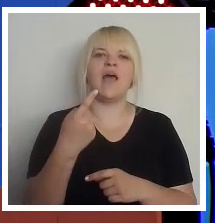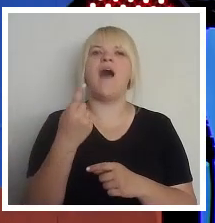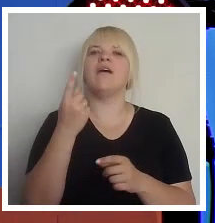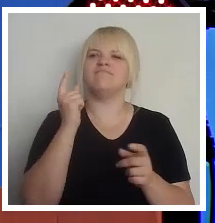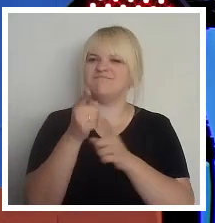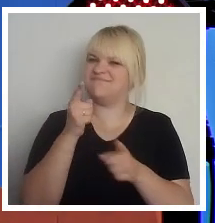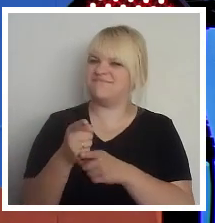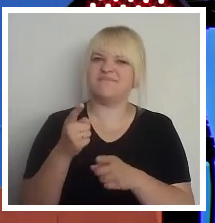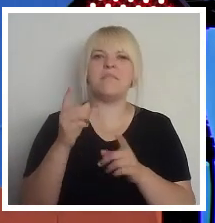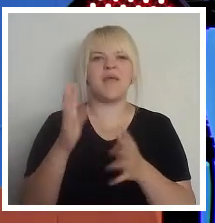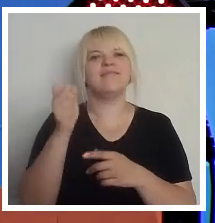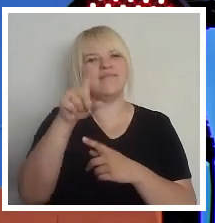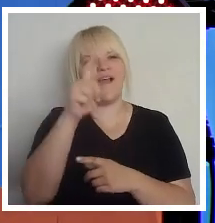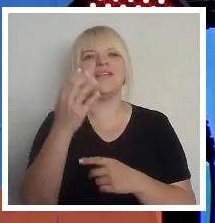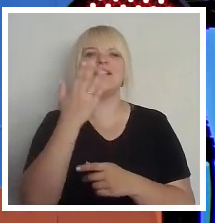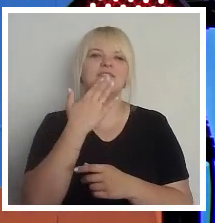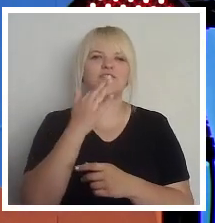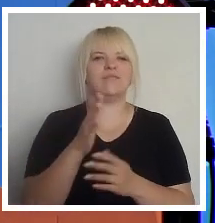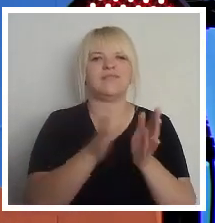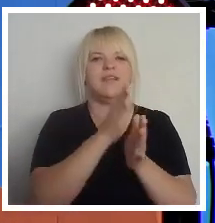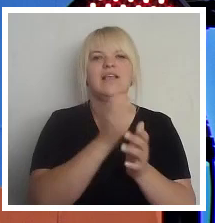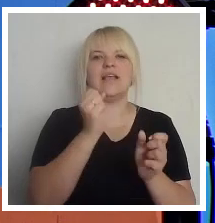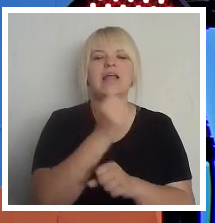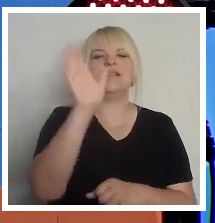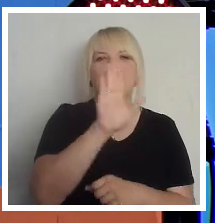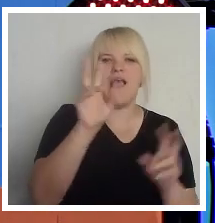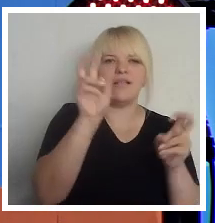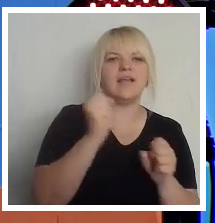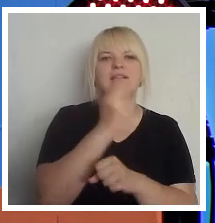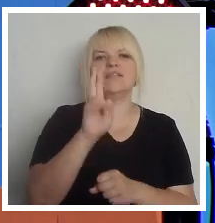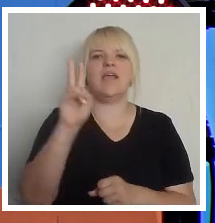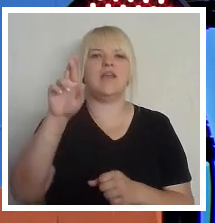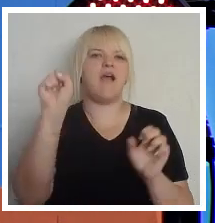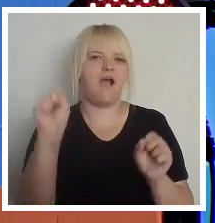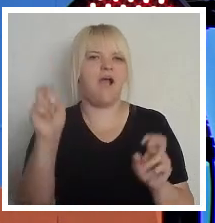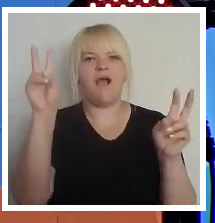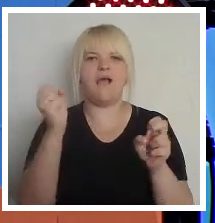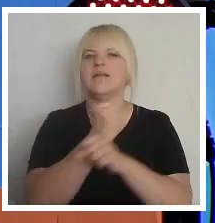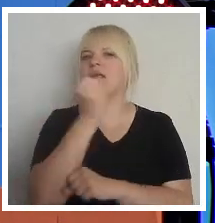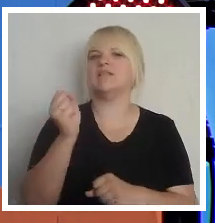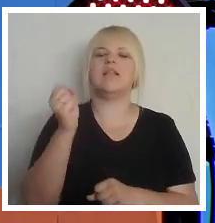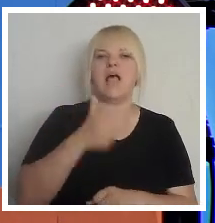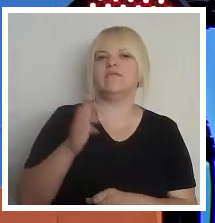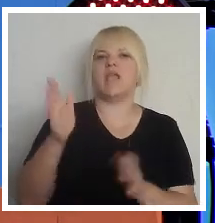laikrakstiem nacionālajiem, gan Dienai, gan NRA, gan Latvijas avīzē, kuriem bija iespēja nebūt